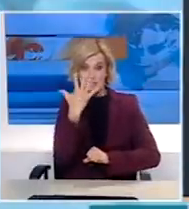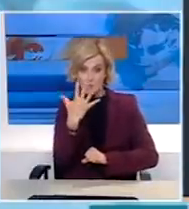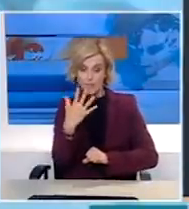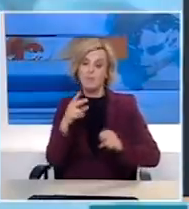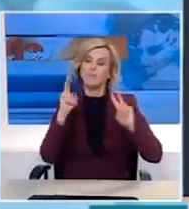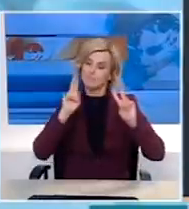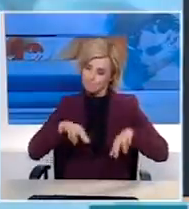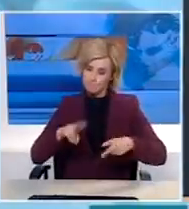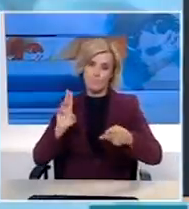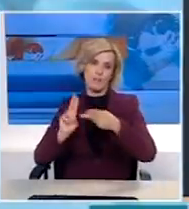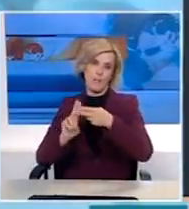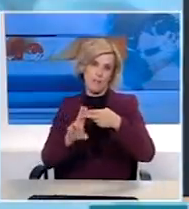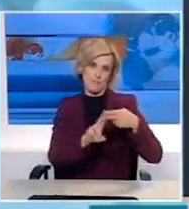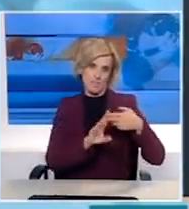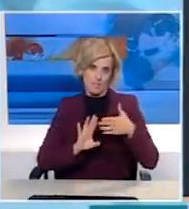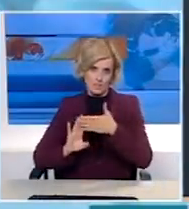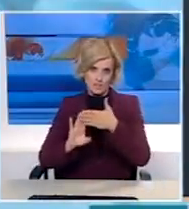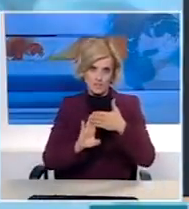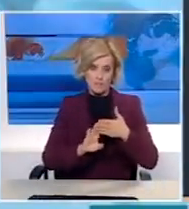κρούσμα. Έχουν διενεργηθεί